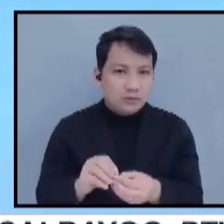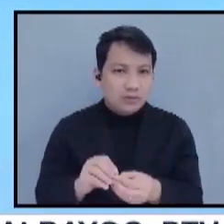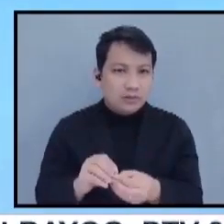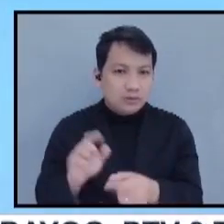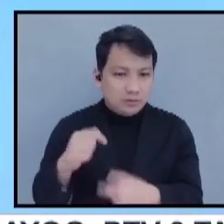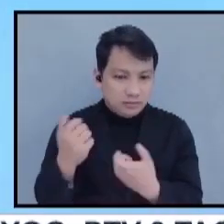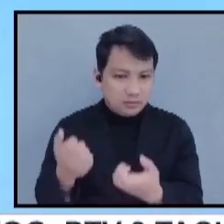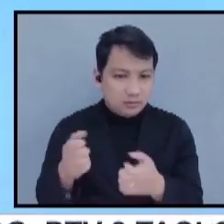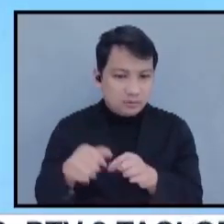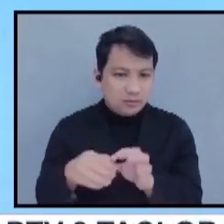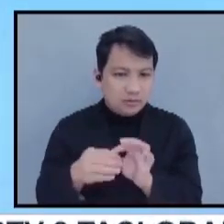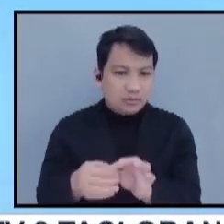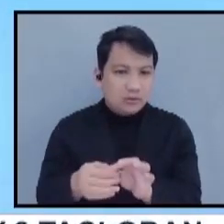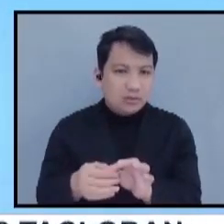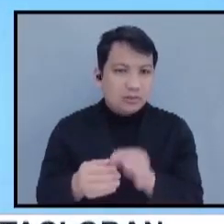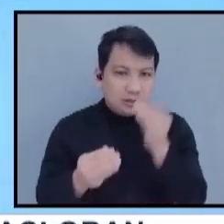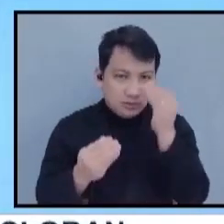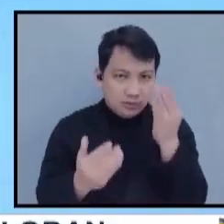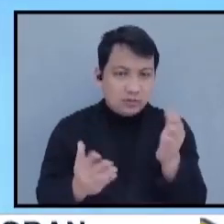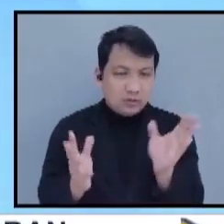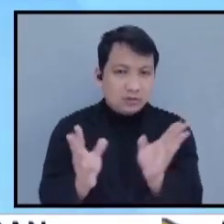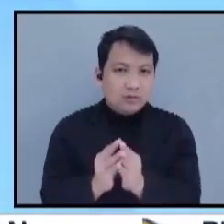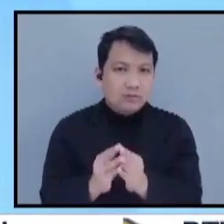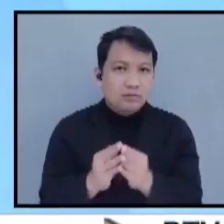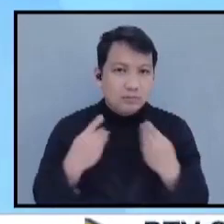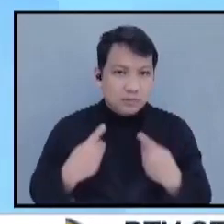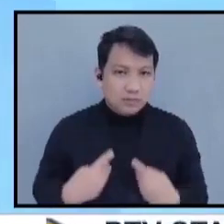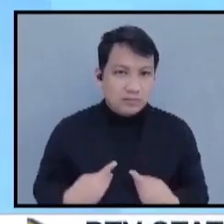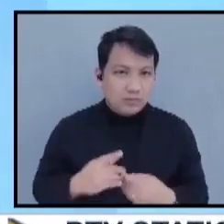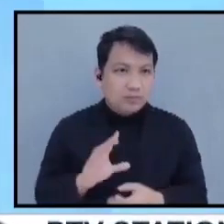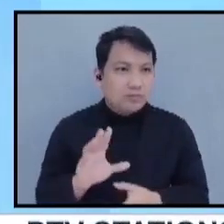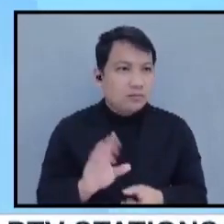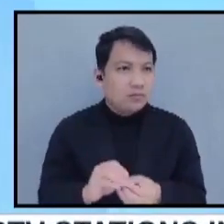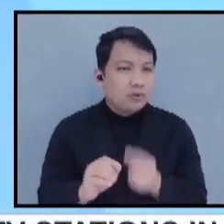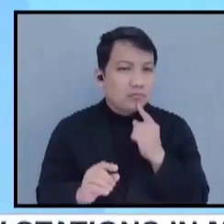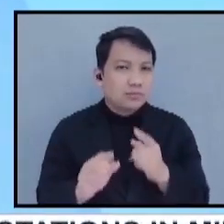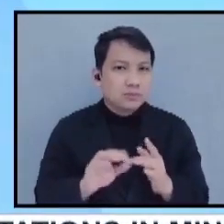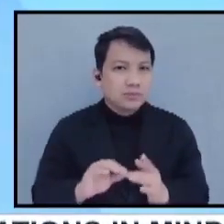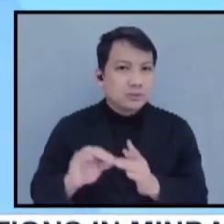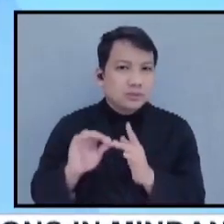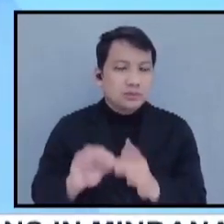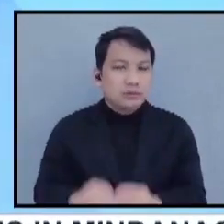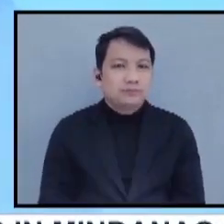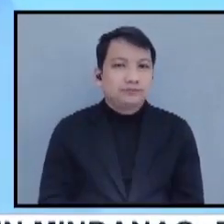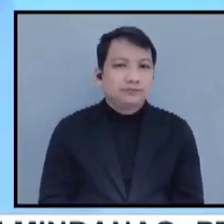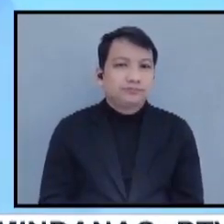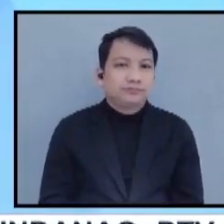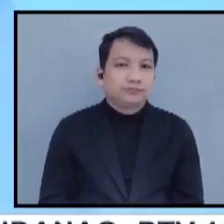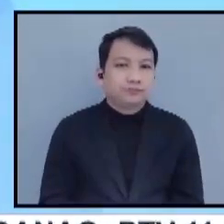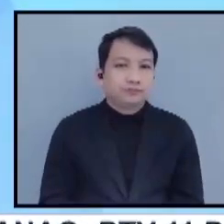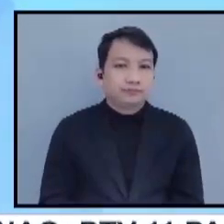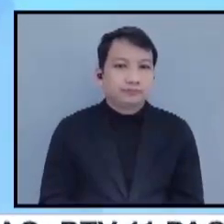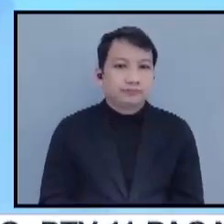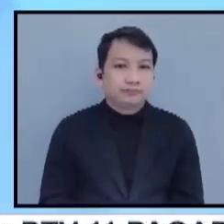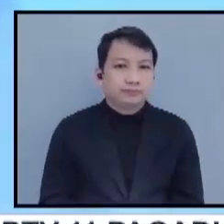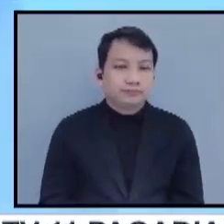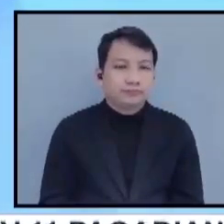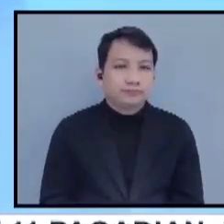kanilang mga suot ay talaga namang specialized, no? To see to it that they are also protected.